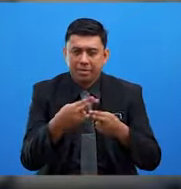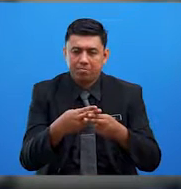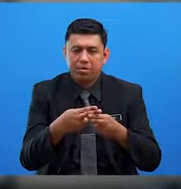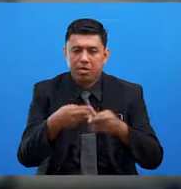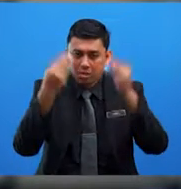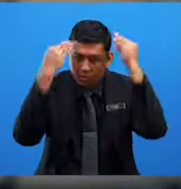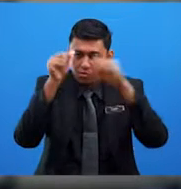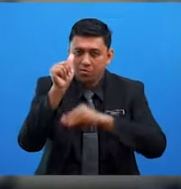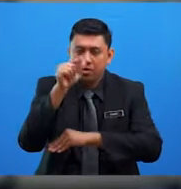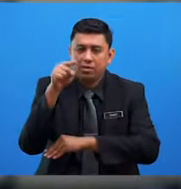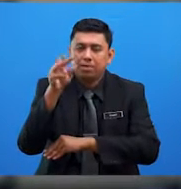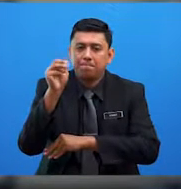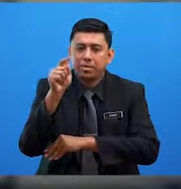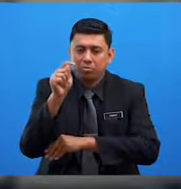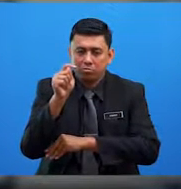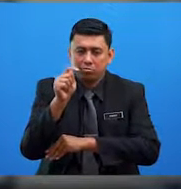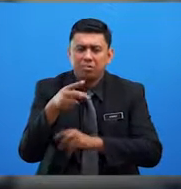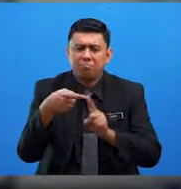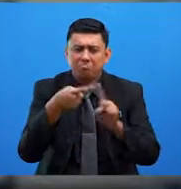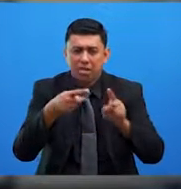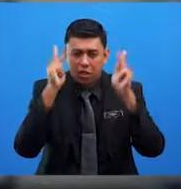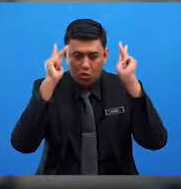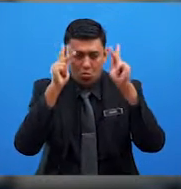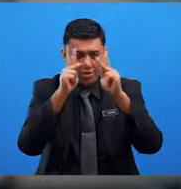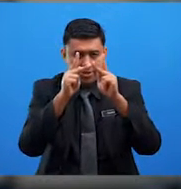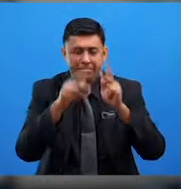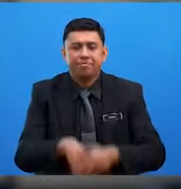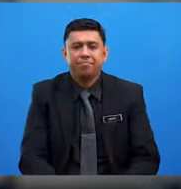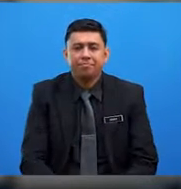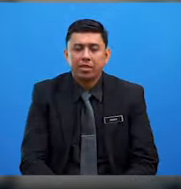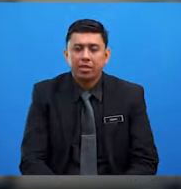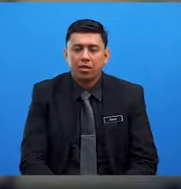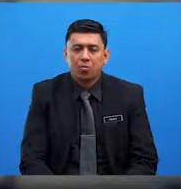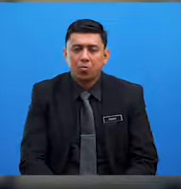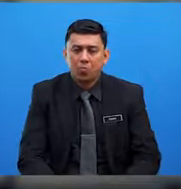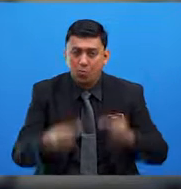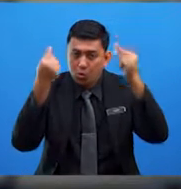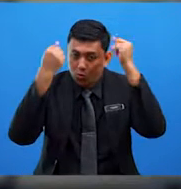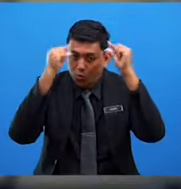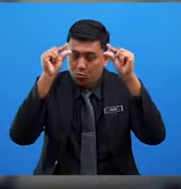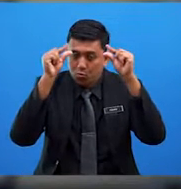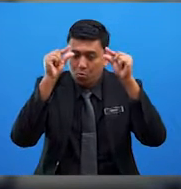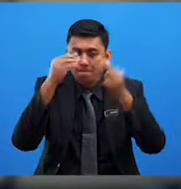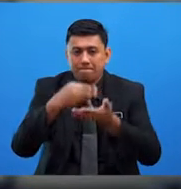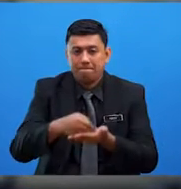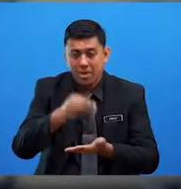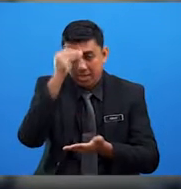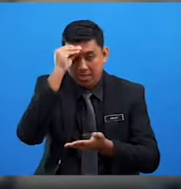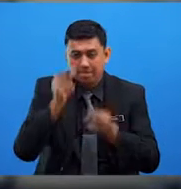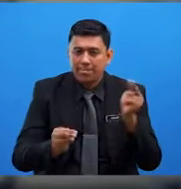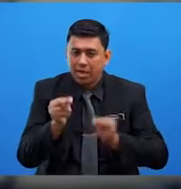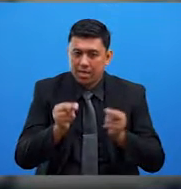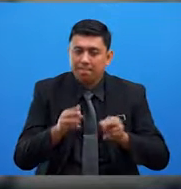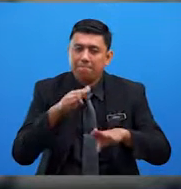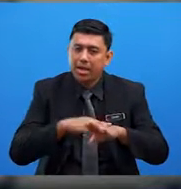Azmatun binti Semaun dari SMK Sultan Abu Bakar Kuantan merupakan guru pengajian perniagaan anda pada